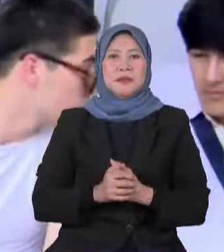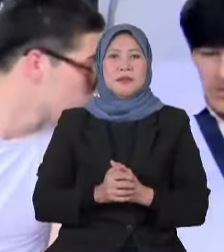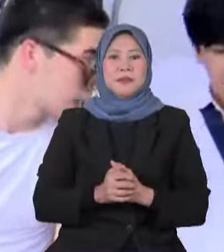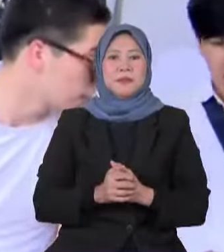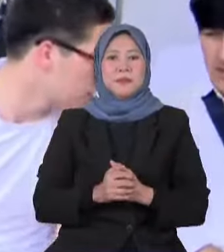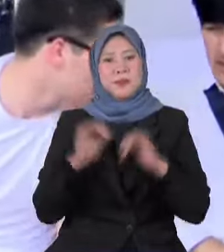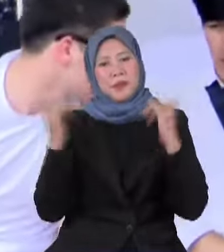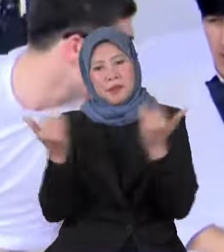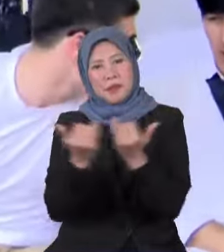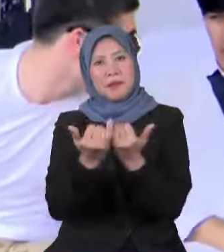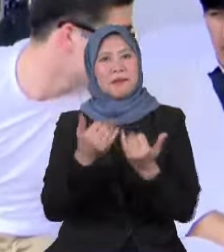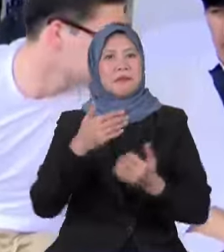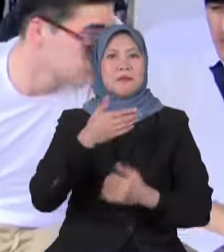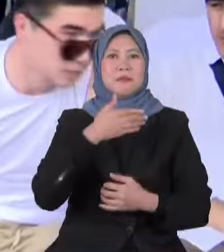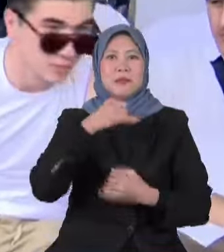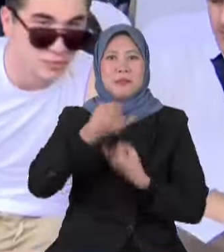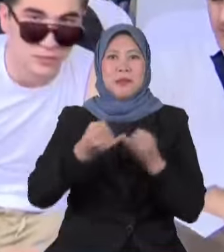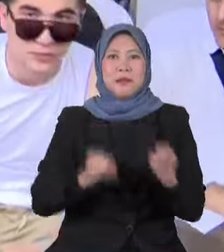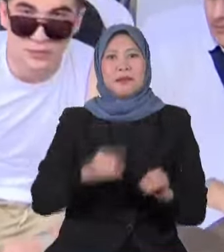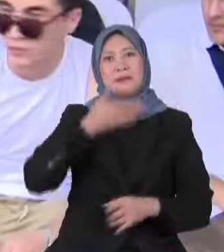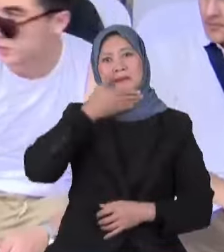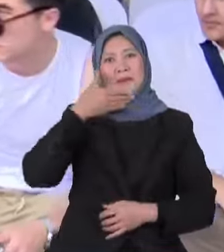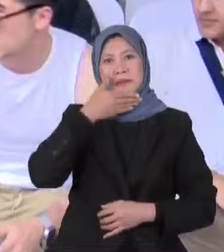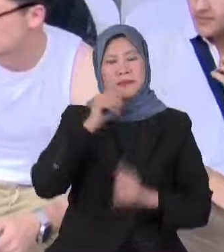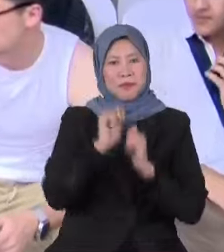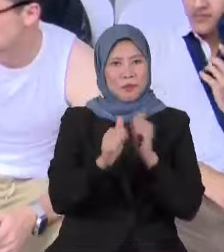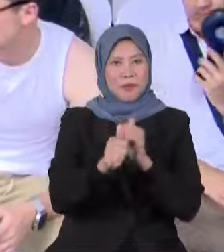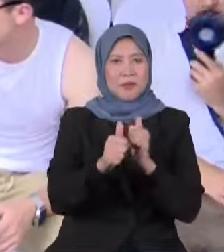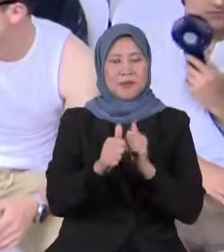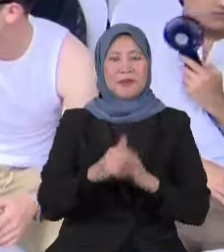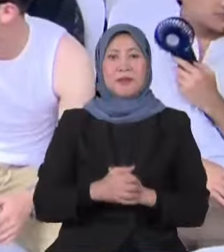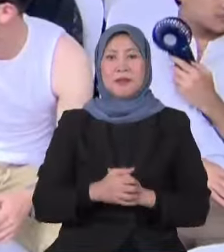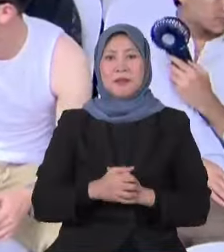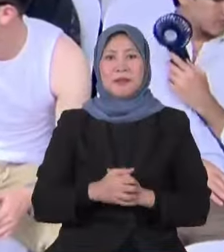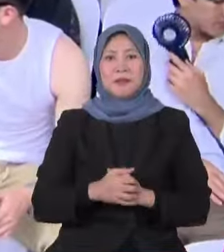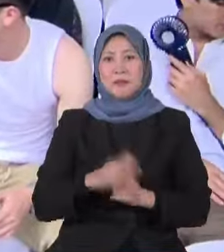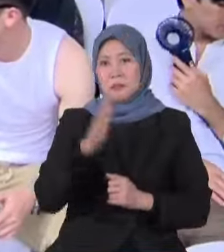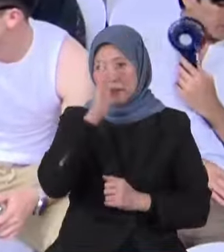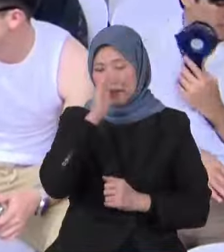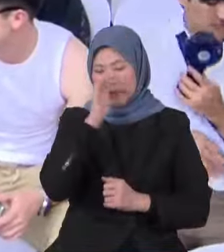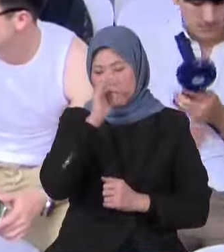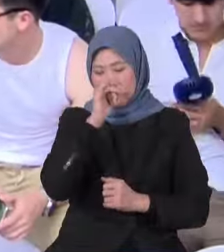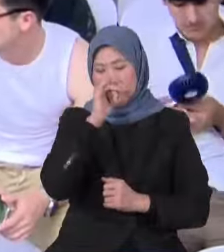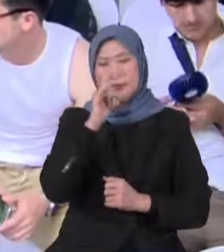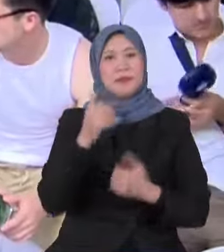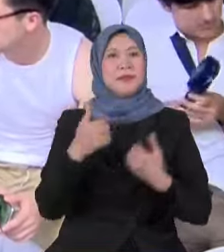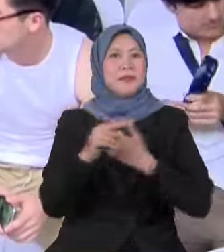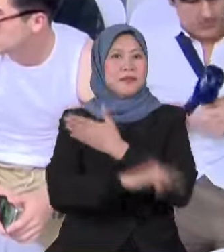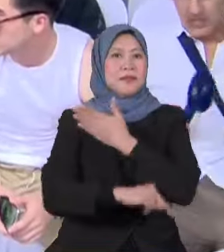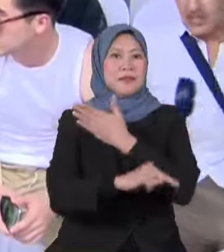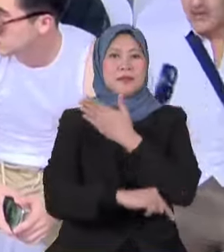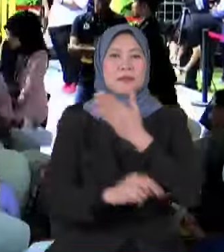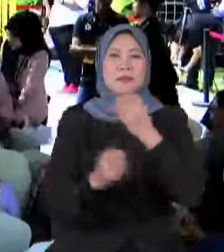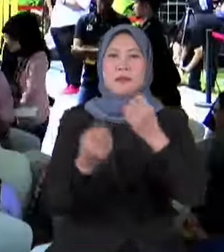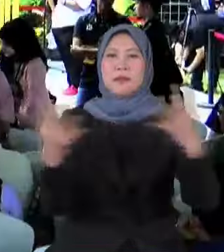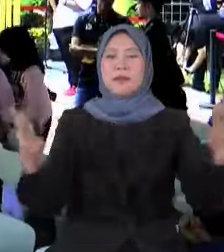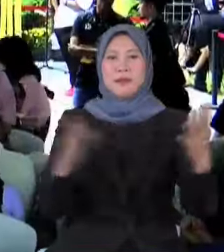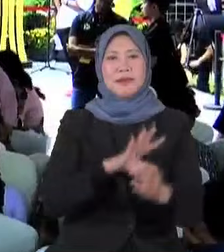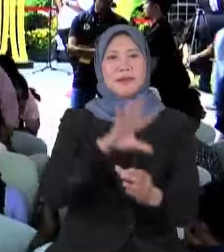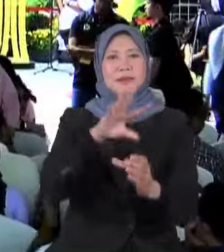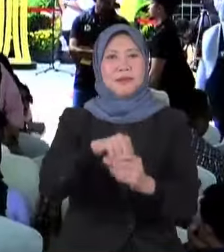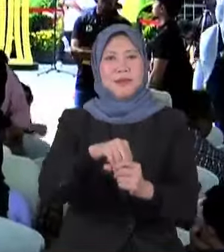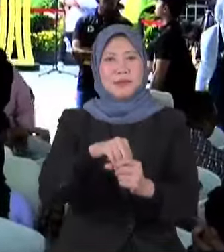vendor-vendor oleh Jabatan Belia dan Sukan. Yang kedua, Melaka juga sebenarnya adalah negeri yang banyak terlibat